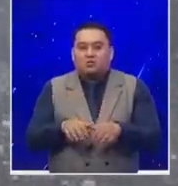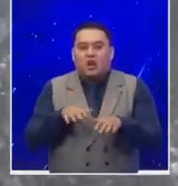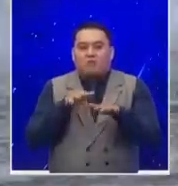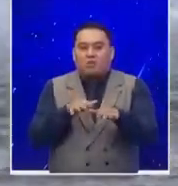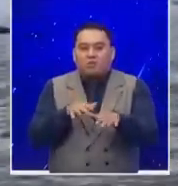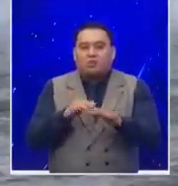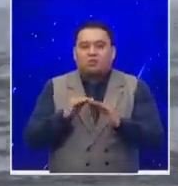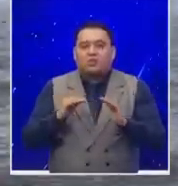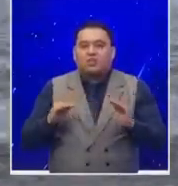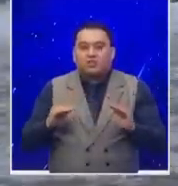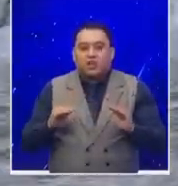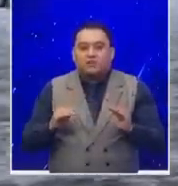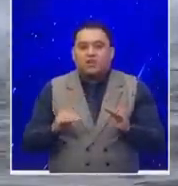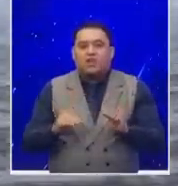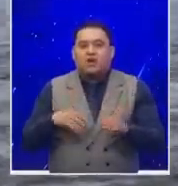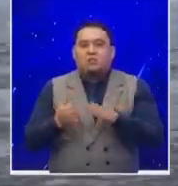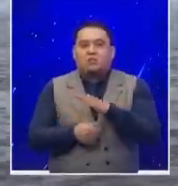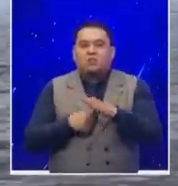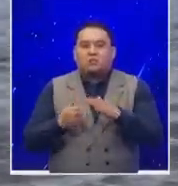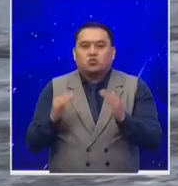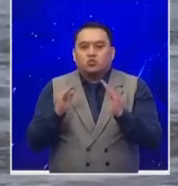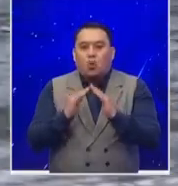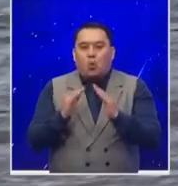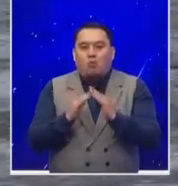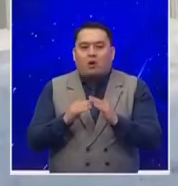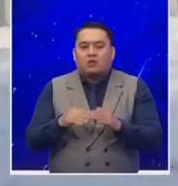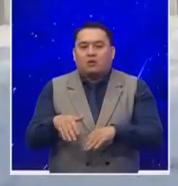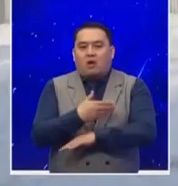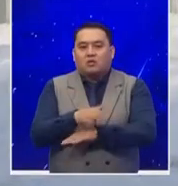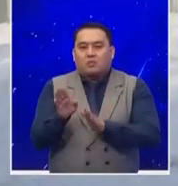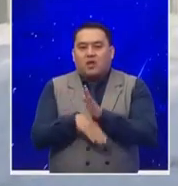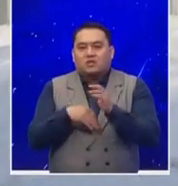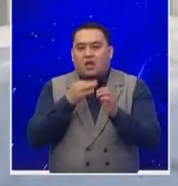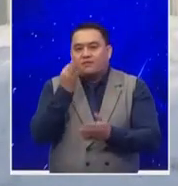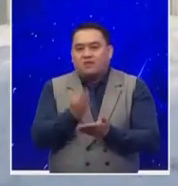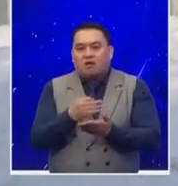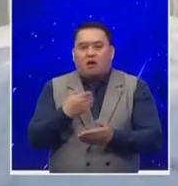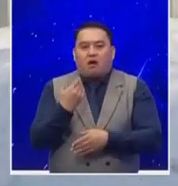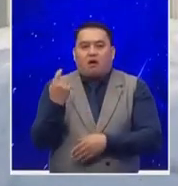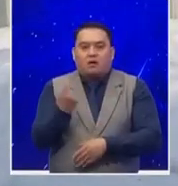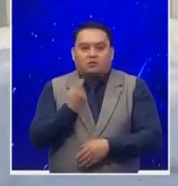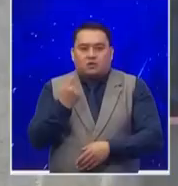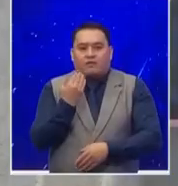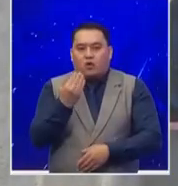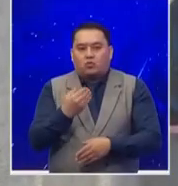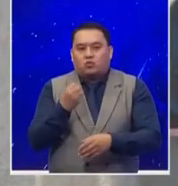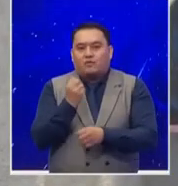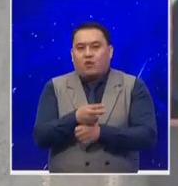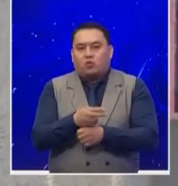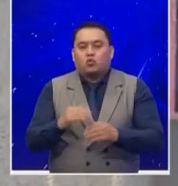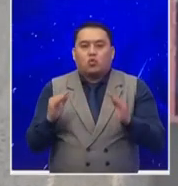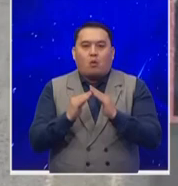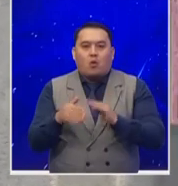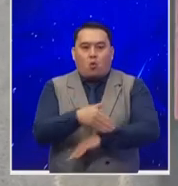страдают дети и подростки. Бездомные четвероногие нередко оказываются на улице из-за безответственности хозяев, выгоняющих своих питомцев из дома. На